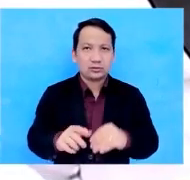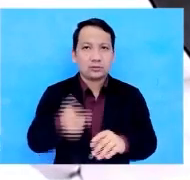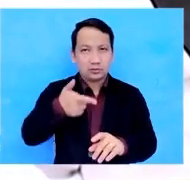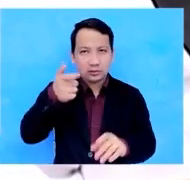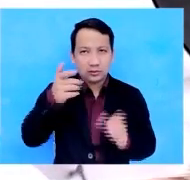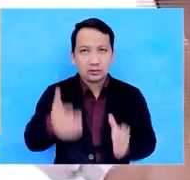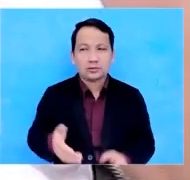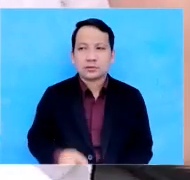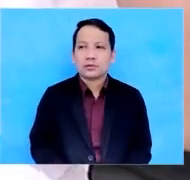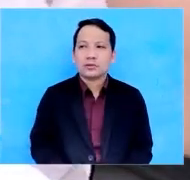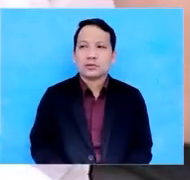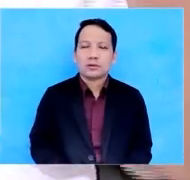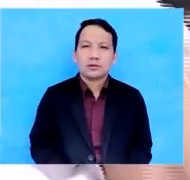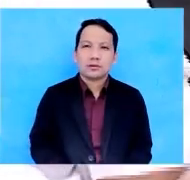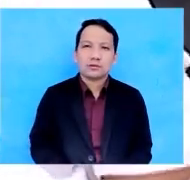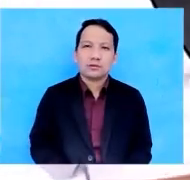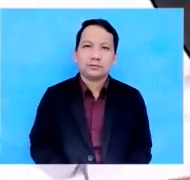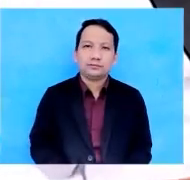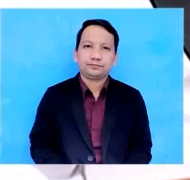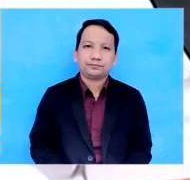dahil